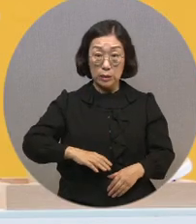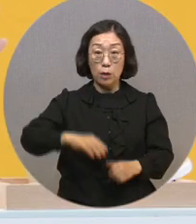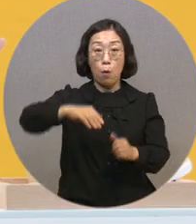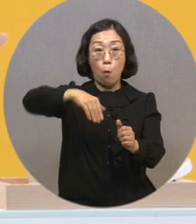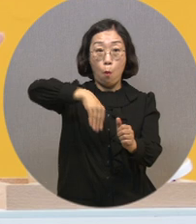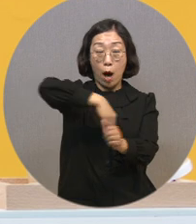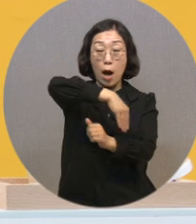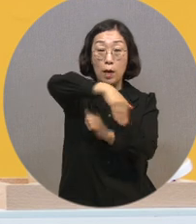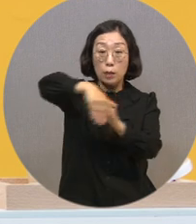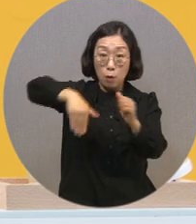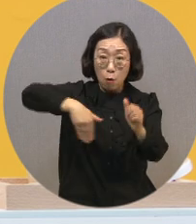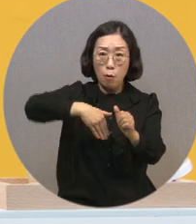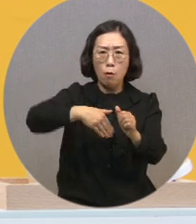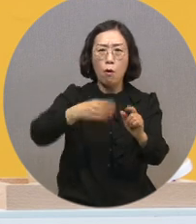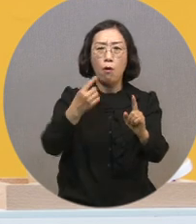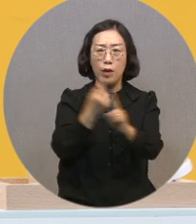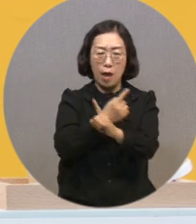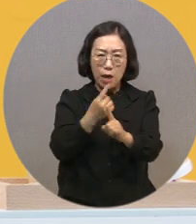사업이 교육에